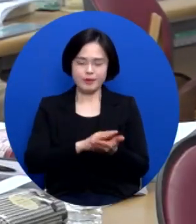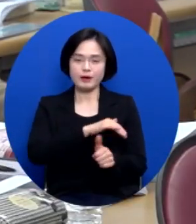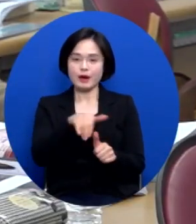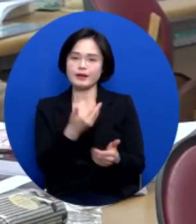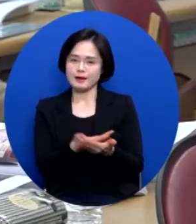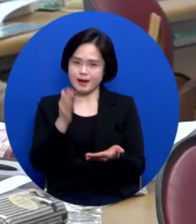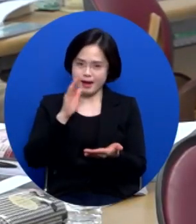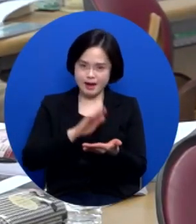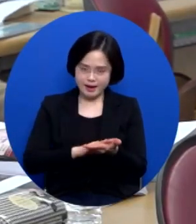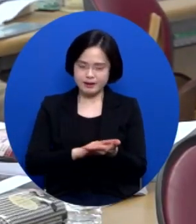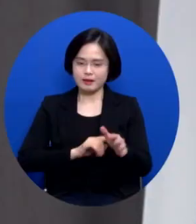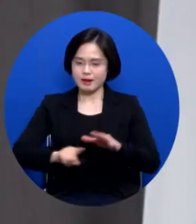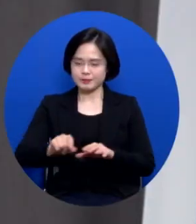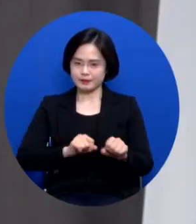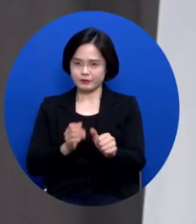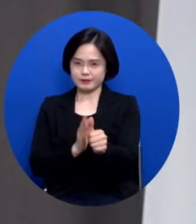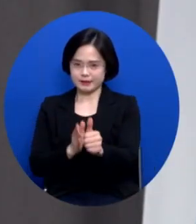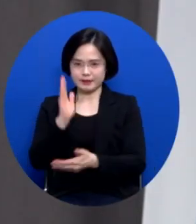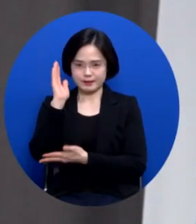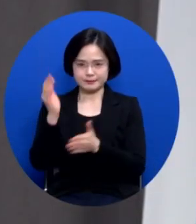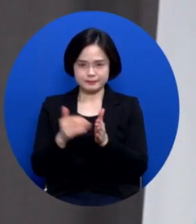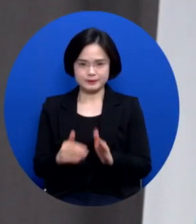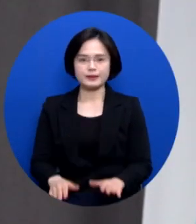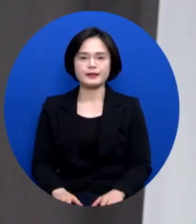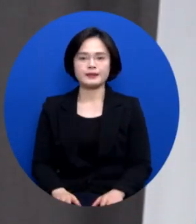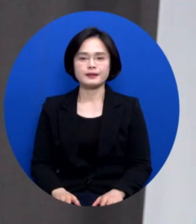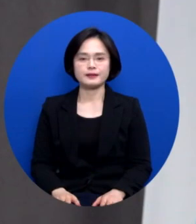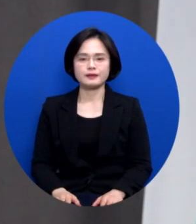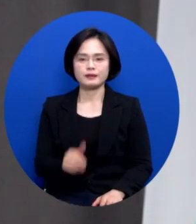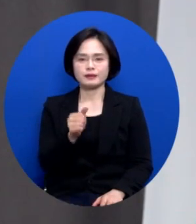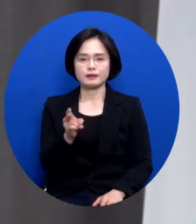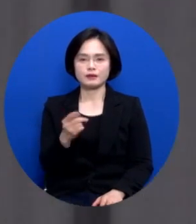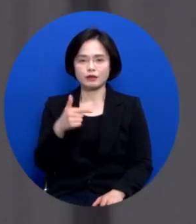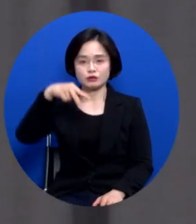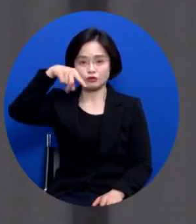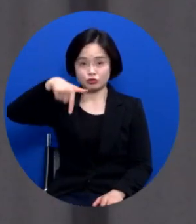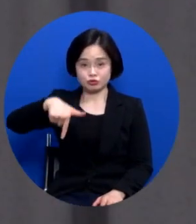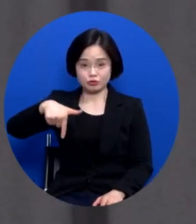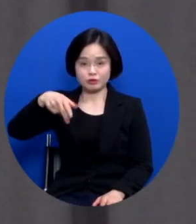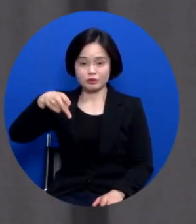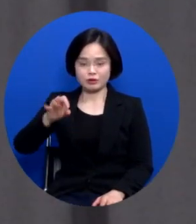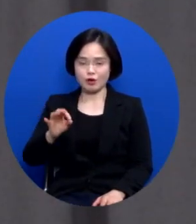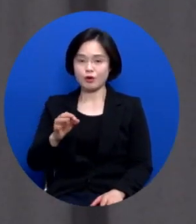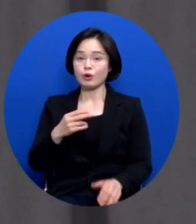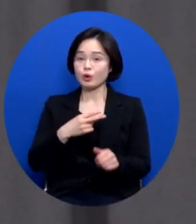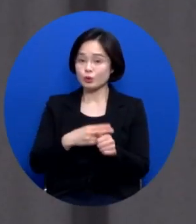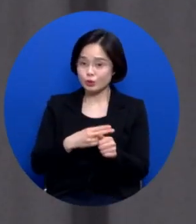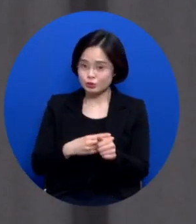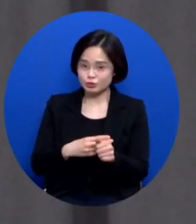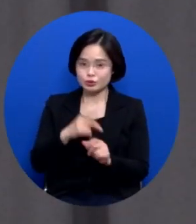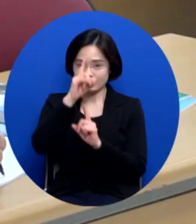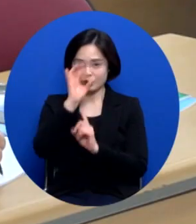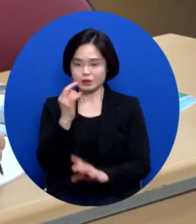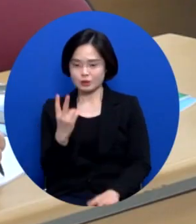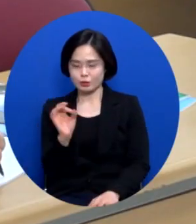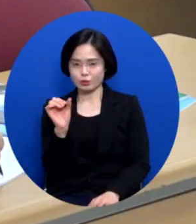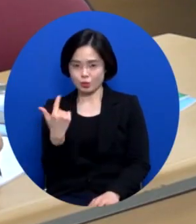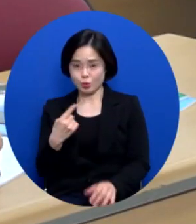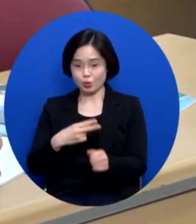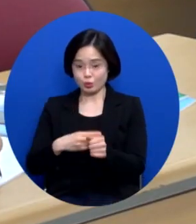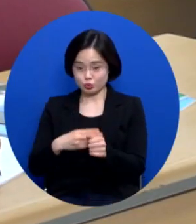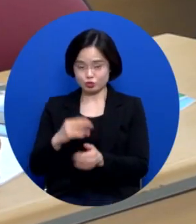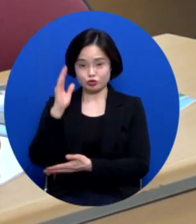강조했습니다. 이어 한국침례신학대학교 현숙경 교수와 에스더 기도운동본부 이용희 교수가 강사로